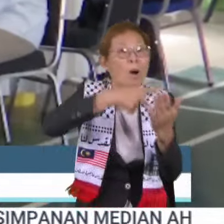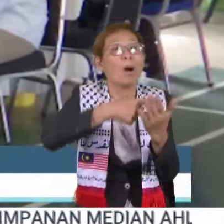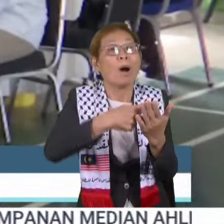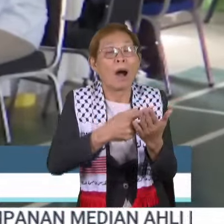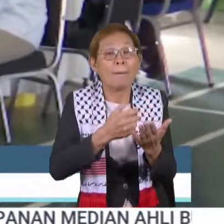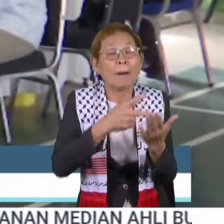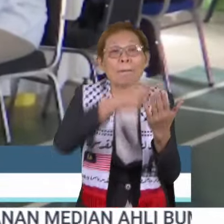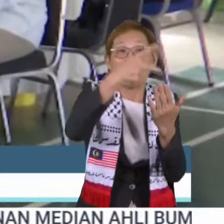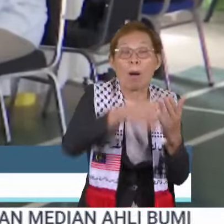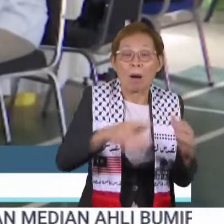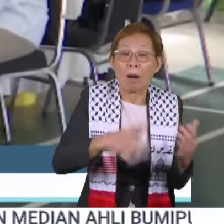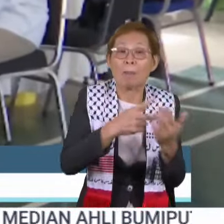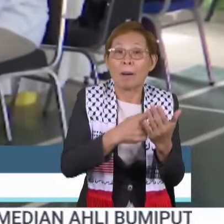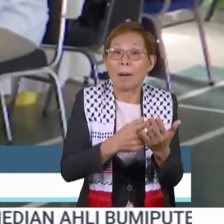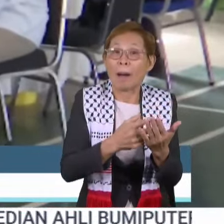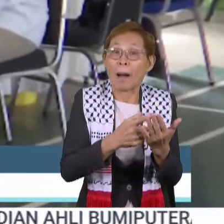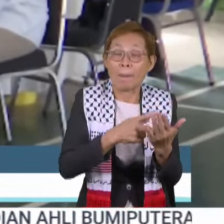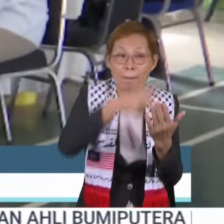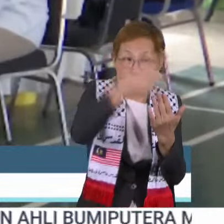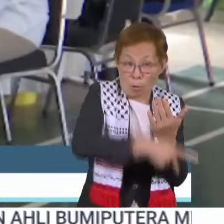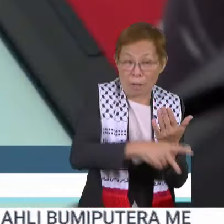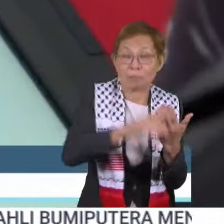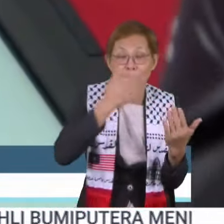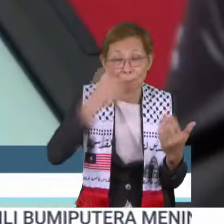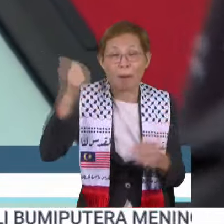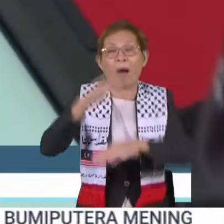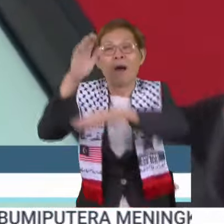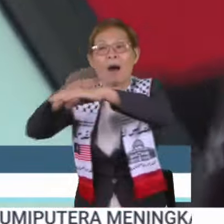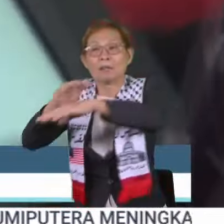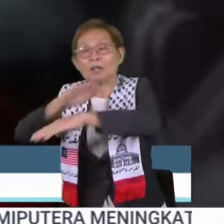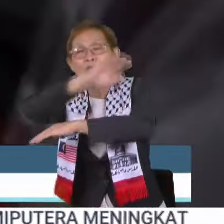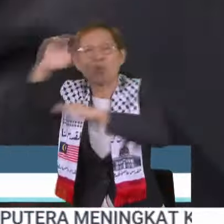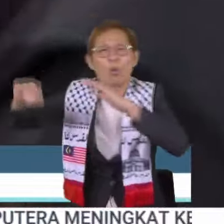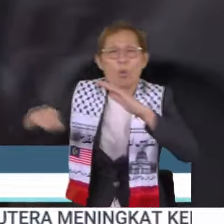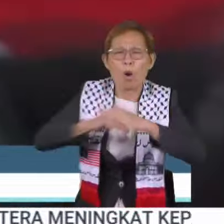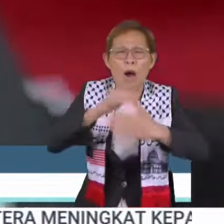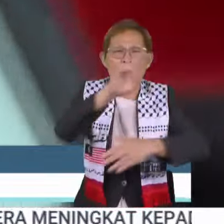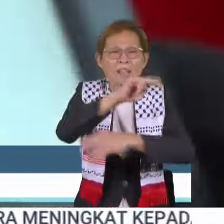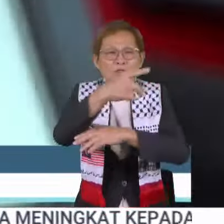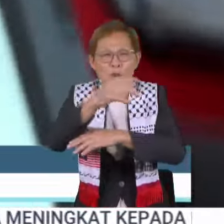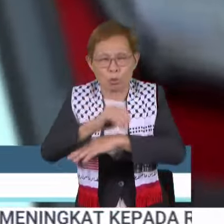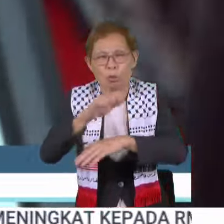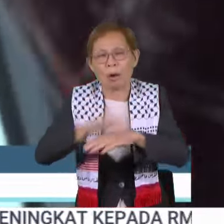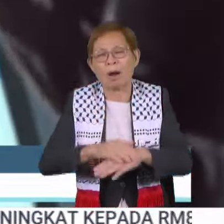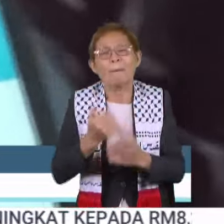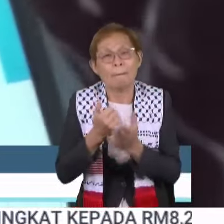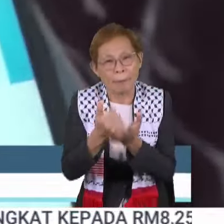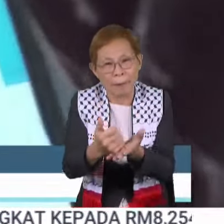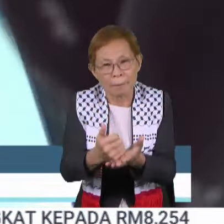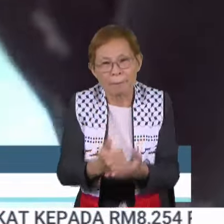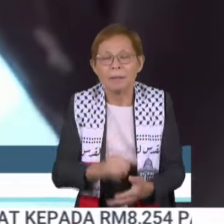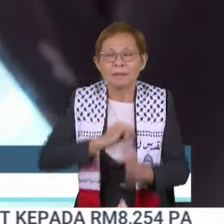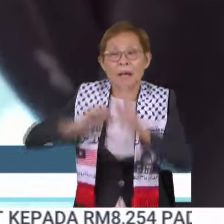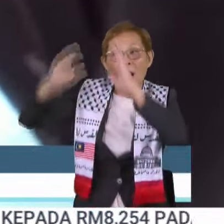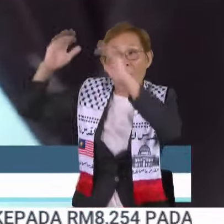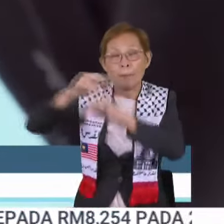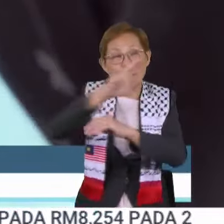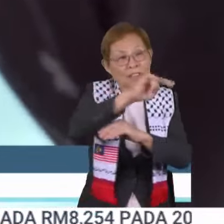baik so ajak ng seluruh Melaka lakukan perkara sama ad perkara yang baik dan saya juga akan harap